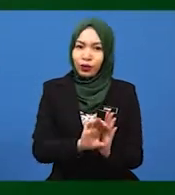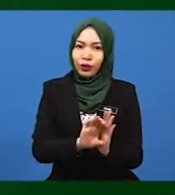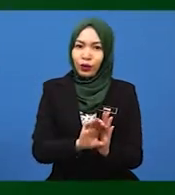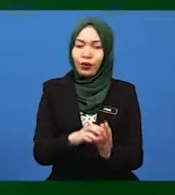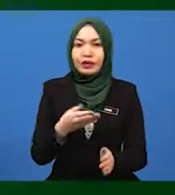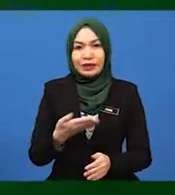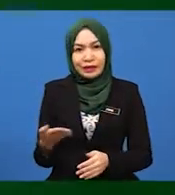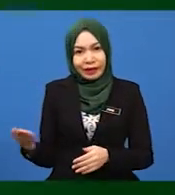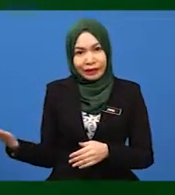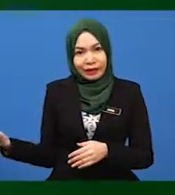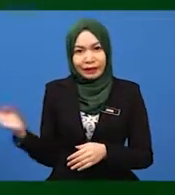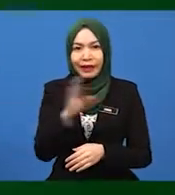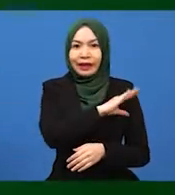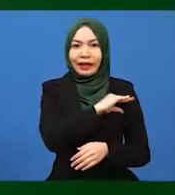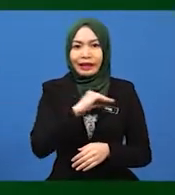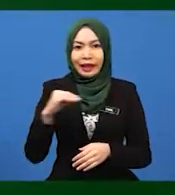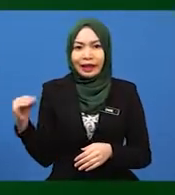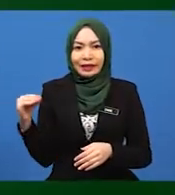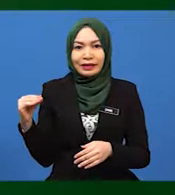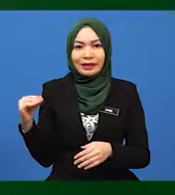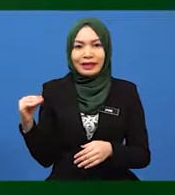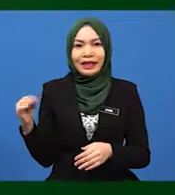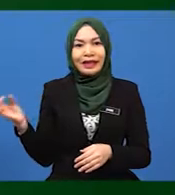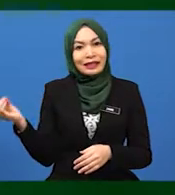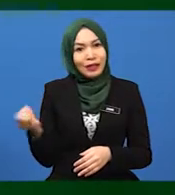sila dan jemput.